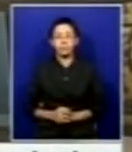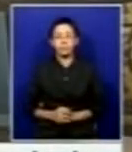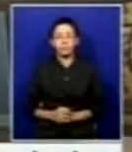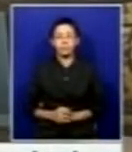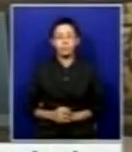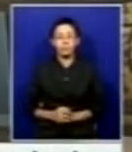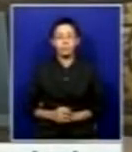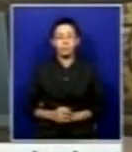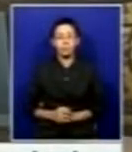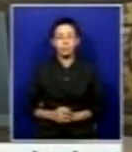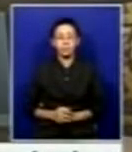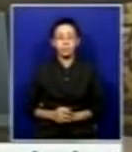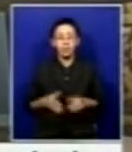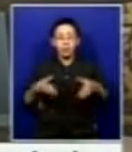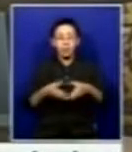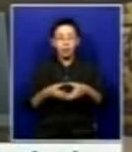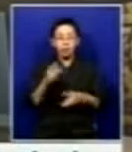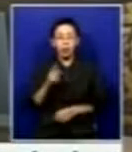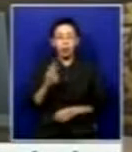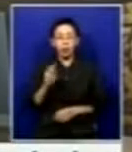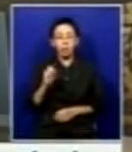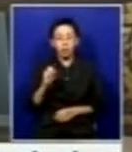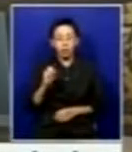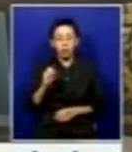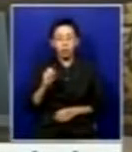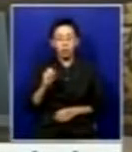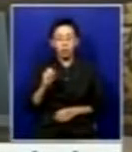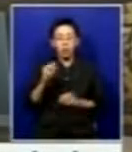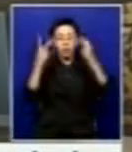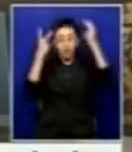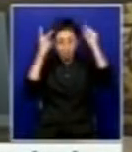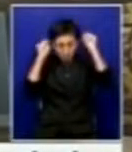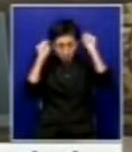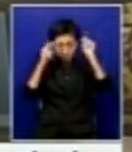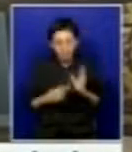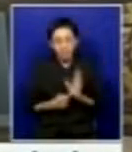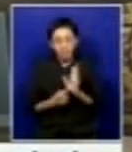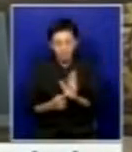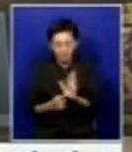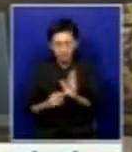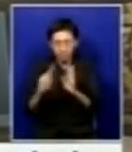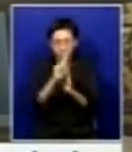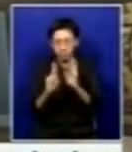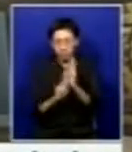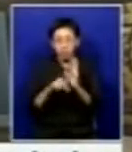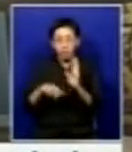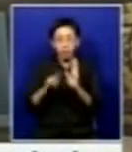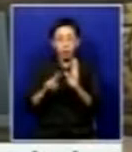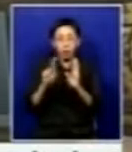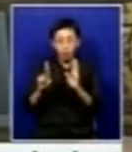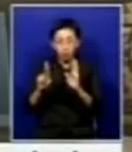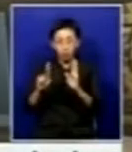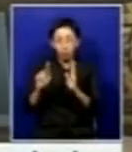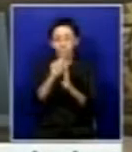เมื่อคณะรัฐมนตรีนายกรัฐมนตรีได้เสนอขอเงินโดยตราเป็นพระราชกำหนดซึ่งเป็นกฎหม